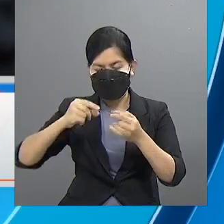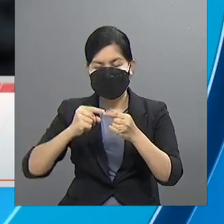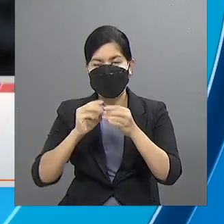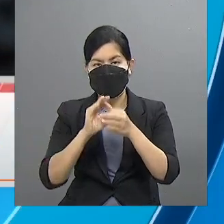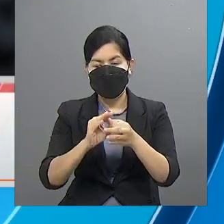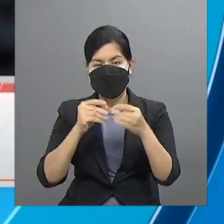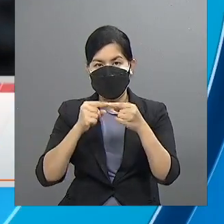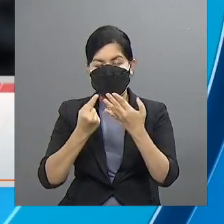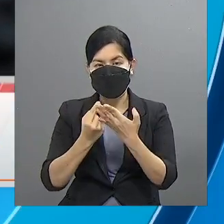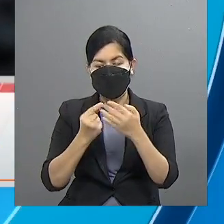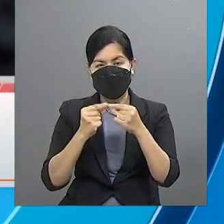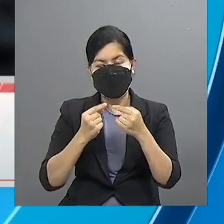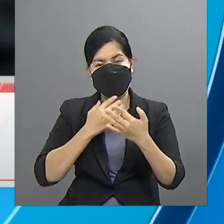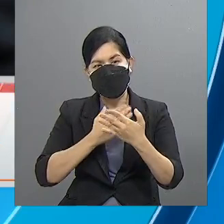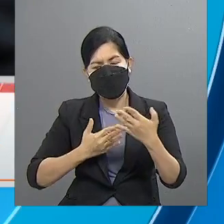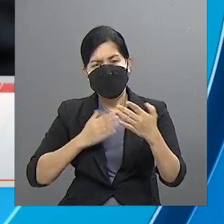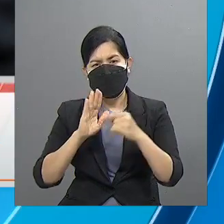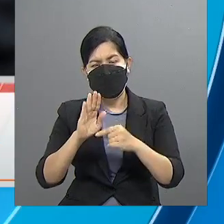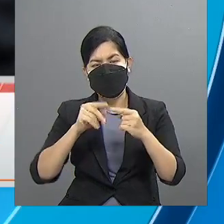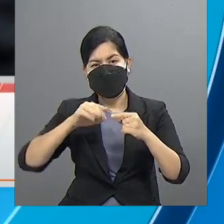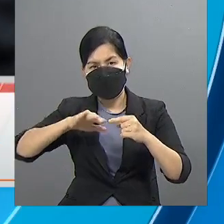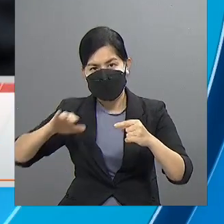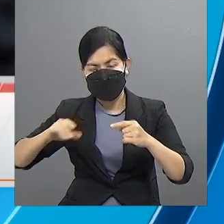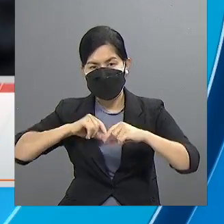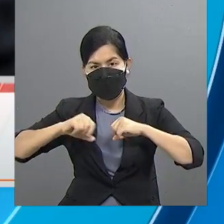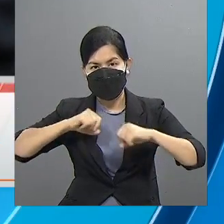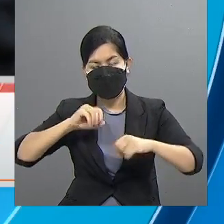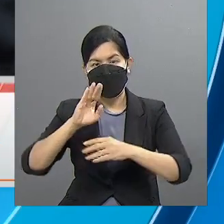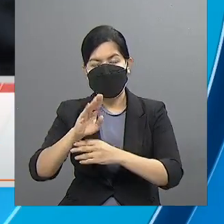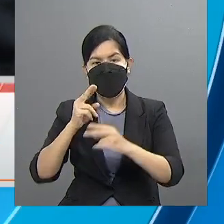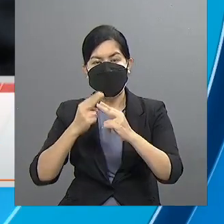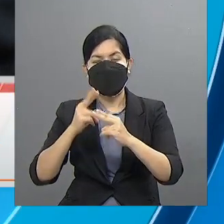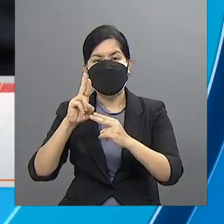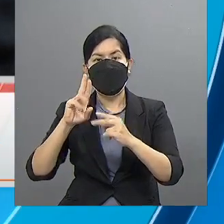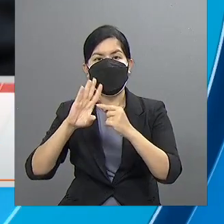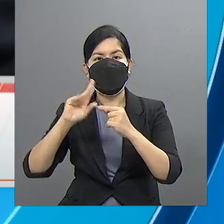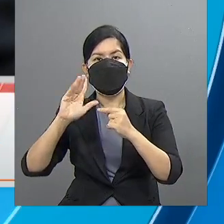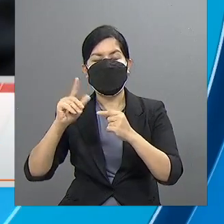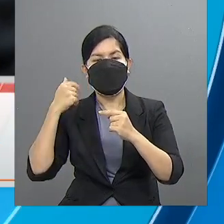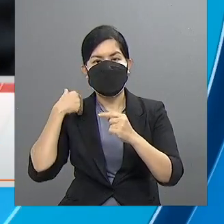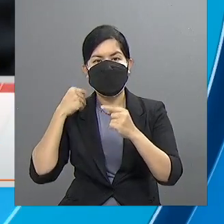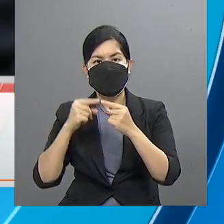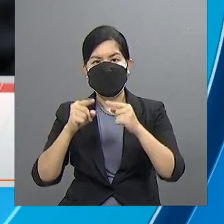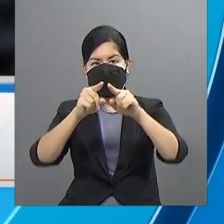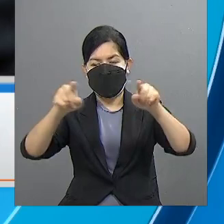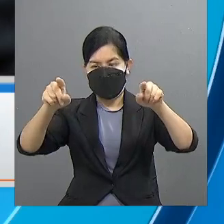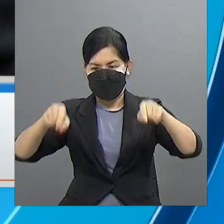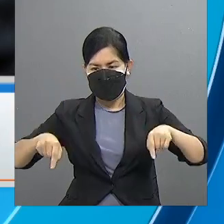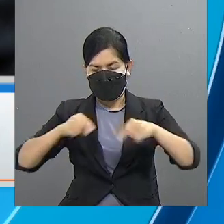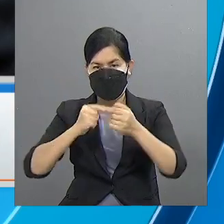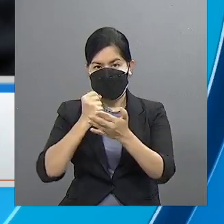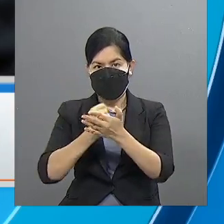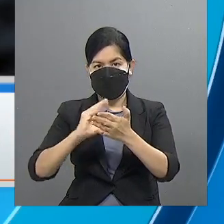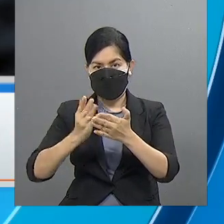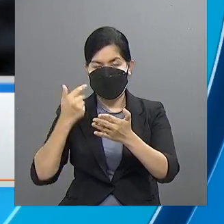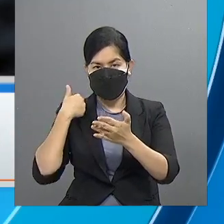ที่ให้ประกาศนียบัตรรับรองแล้วก็มีส่วนของการสนับสนุนต่อยอดด้วยยังไงบ้างคะ ครับก็